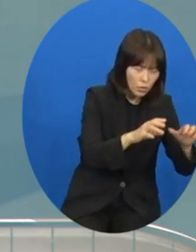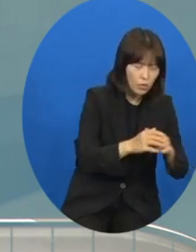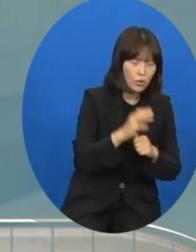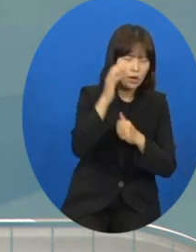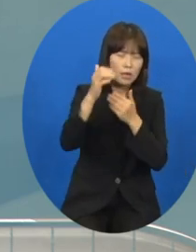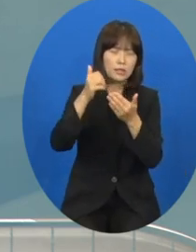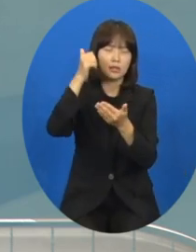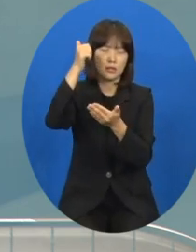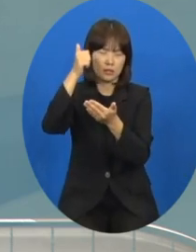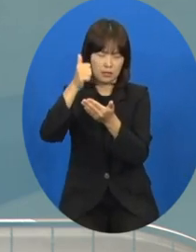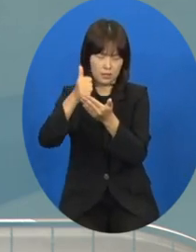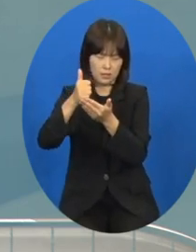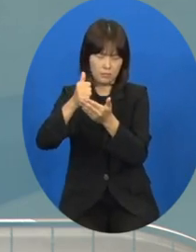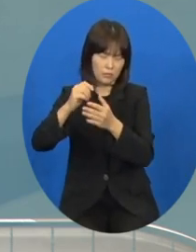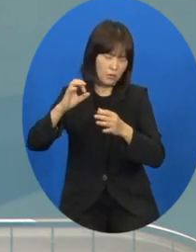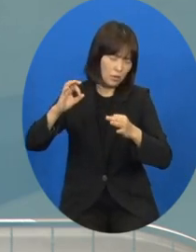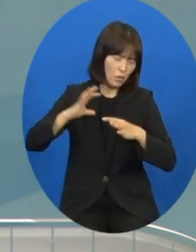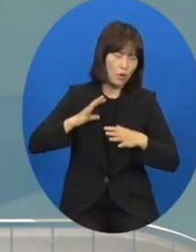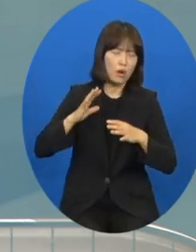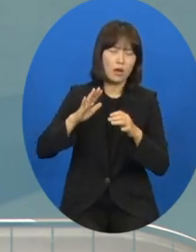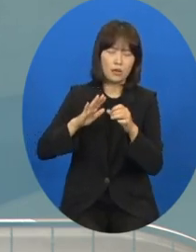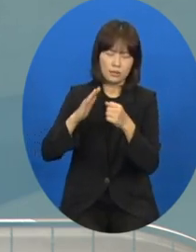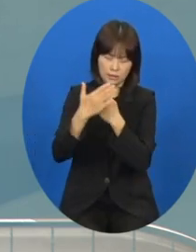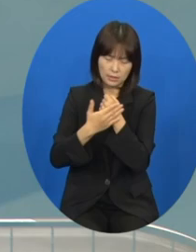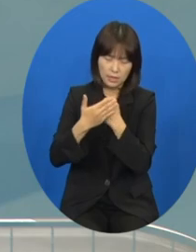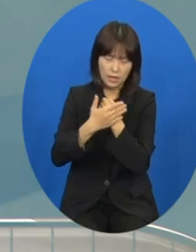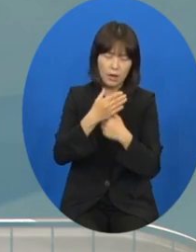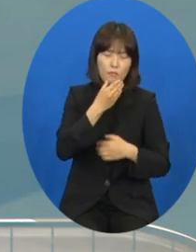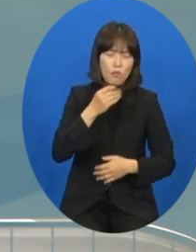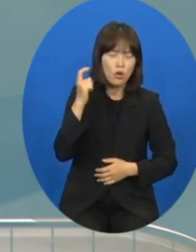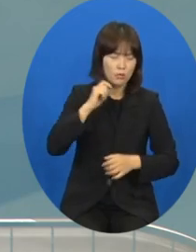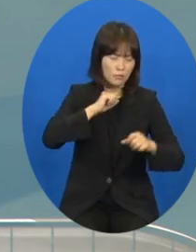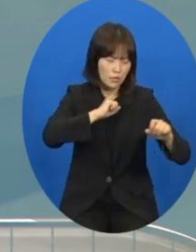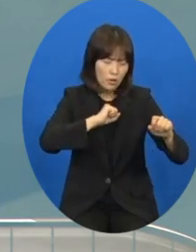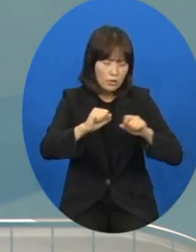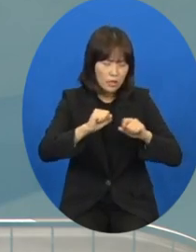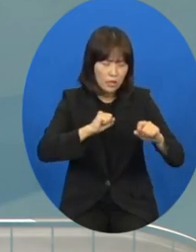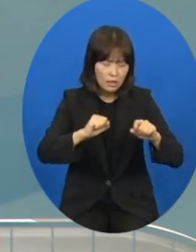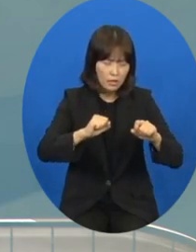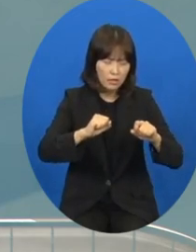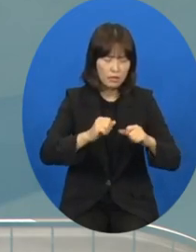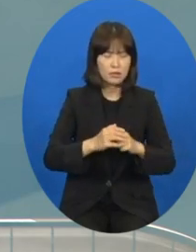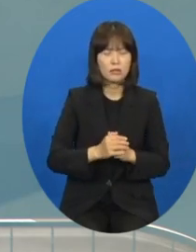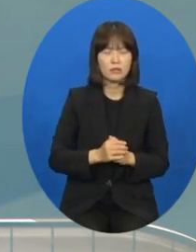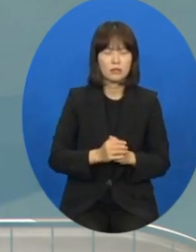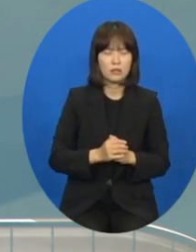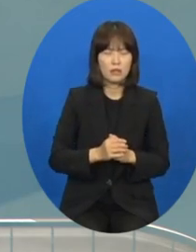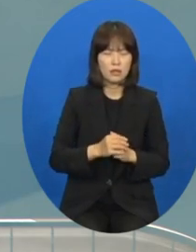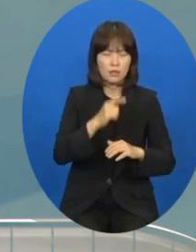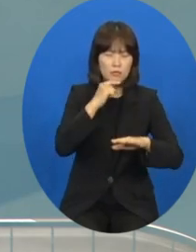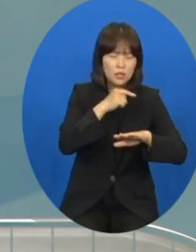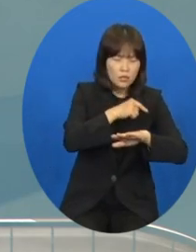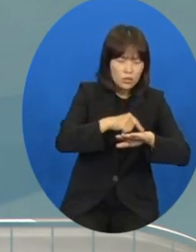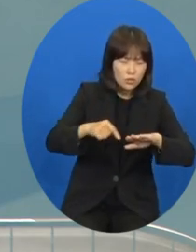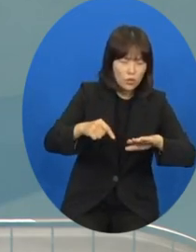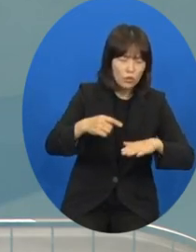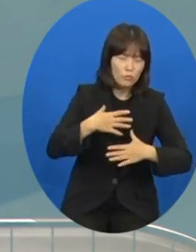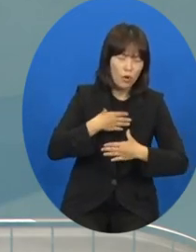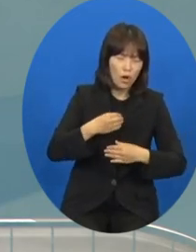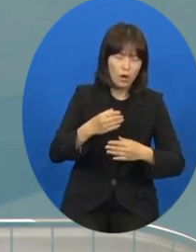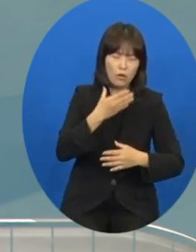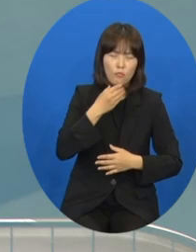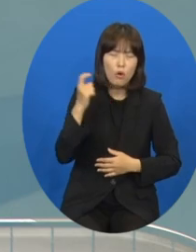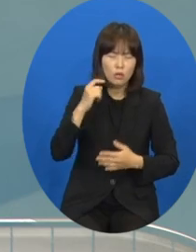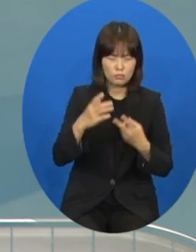하나님의 놀라우신 은혜가, 복음의 역사가 이 민족의 평화로운 통일,